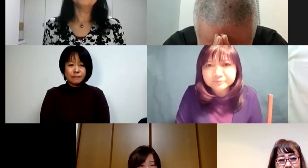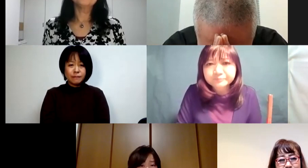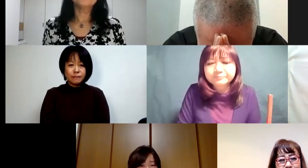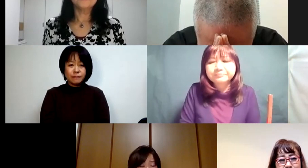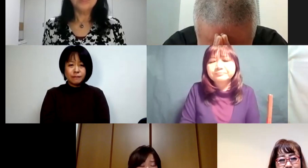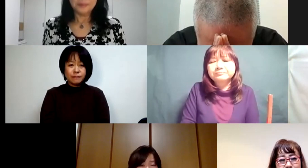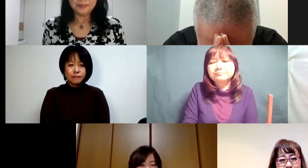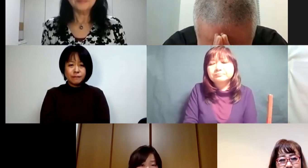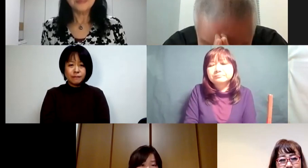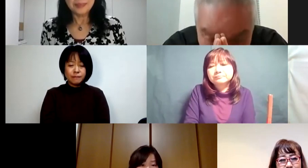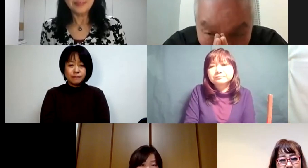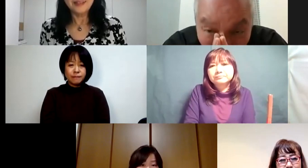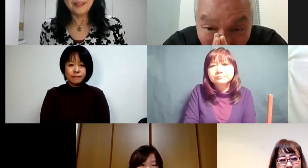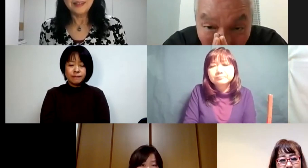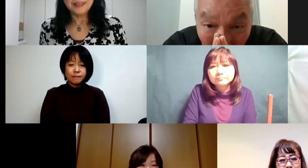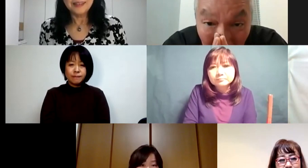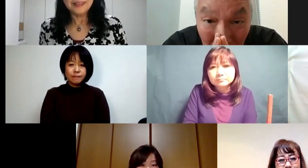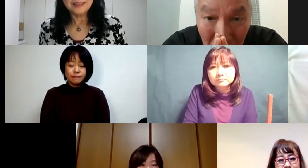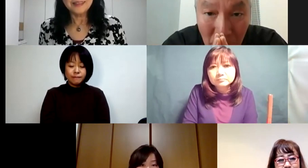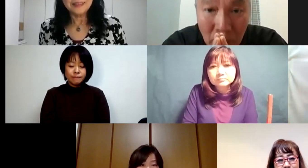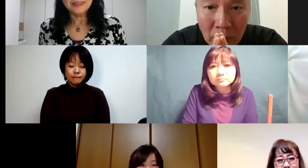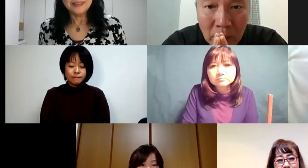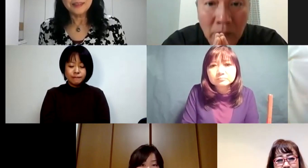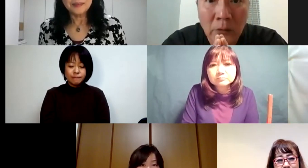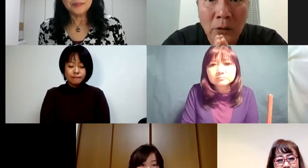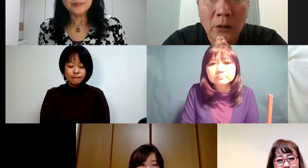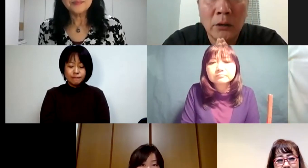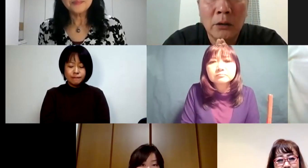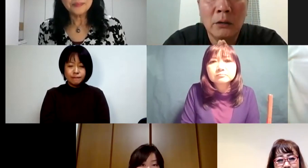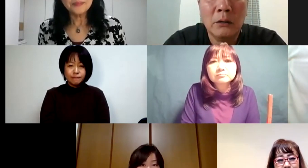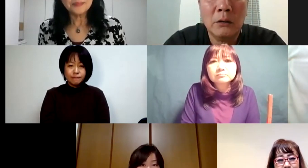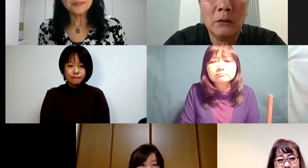帰ってこい。 お？